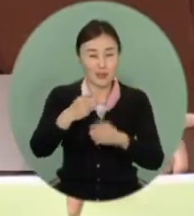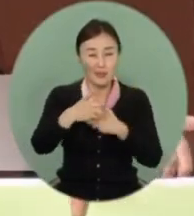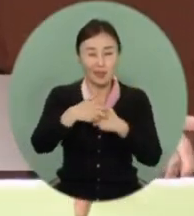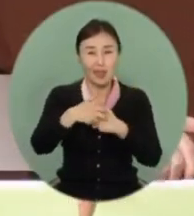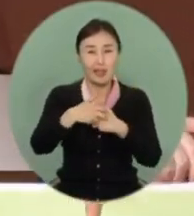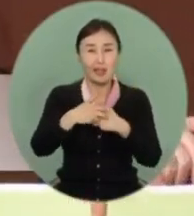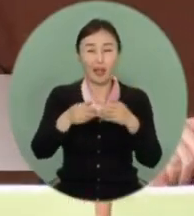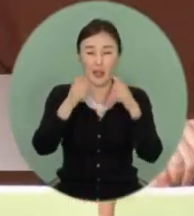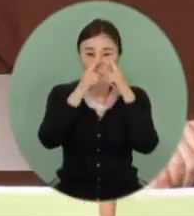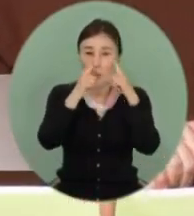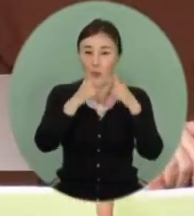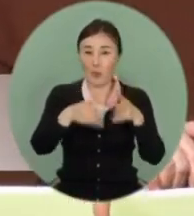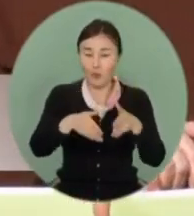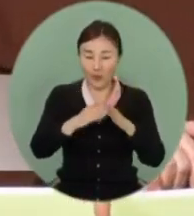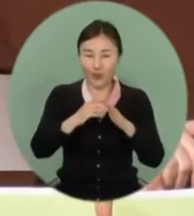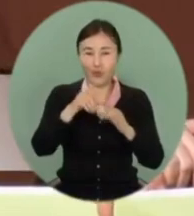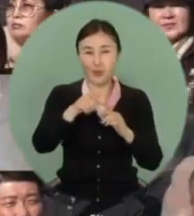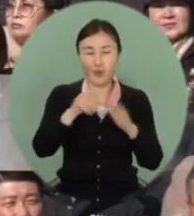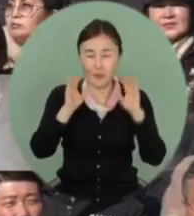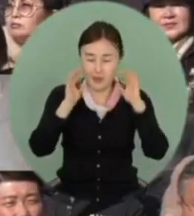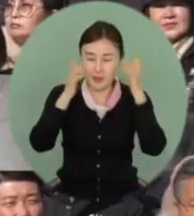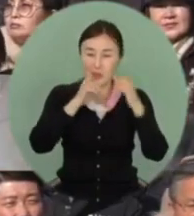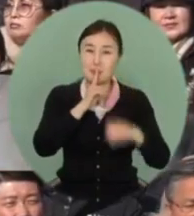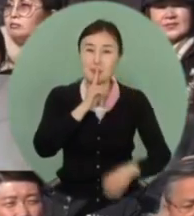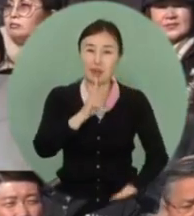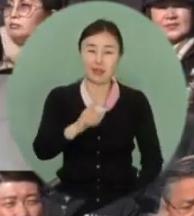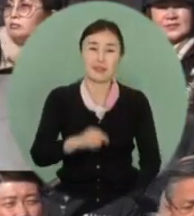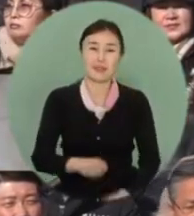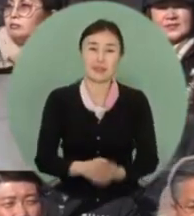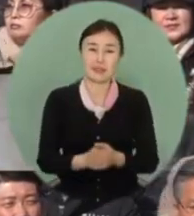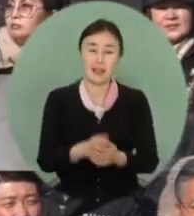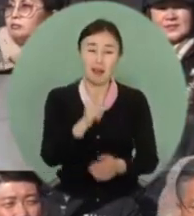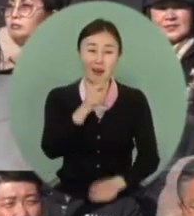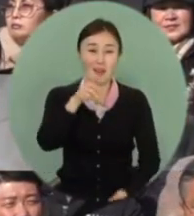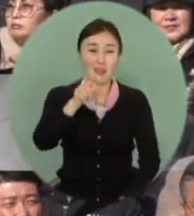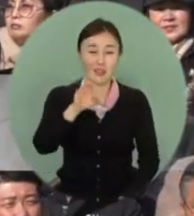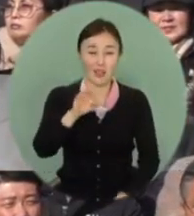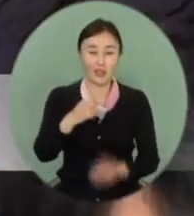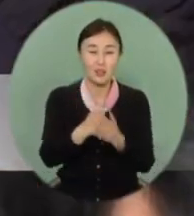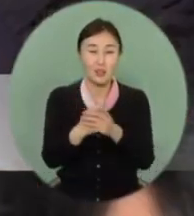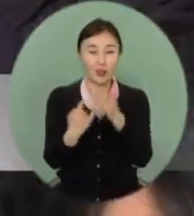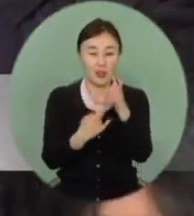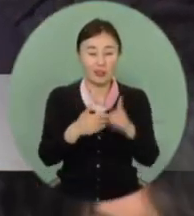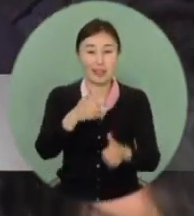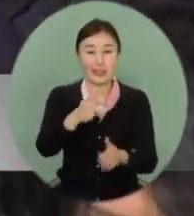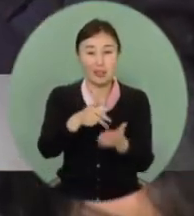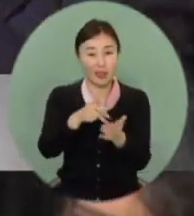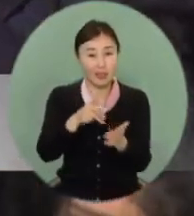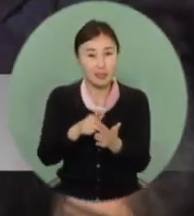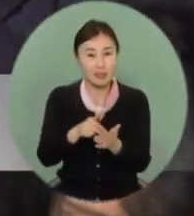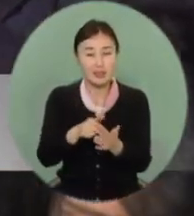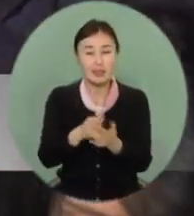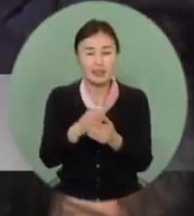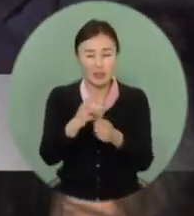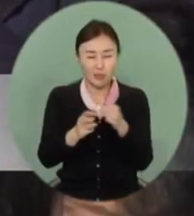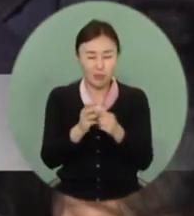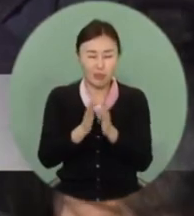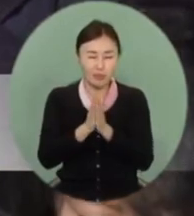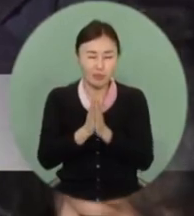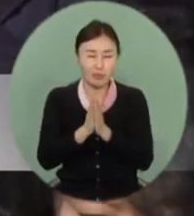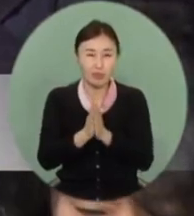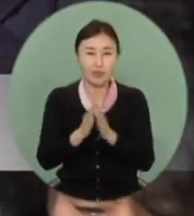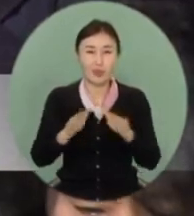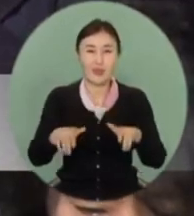입장과 관련해 환영의 뜻을 밝혔습니다 허정 공동위원장은 입장문을 통해 30년 염원에